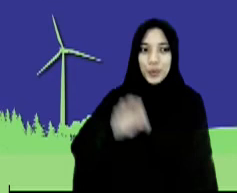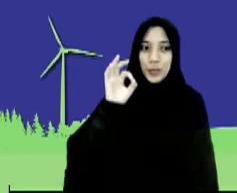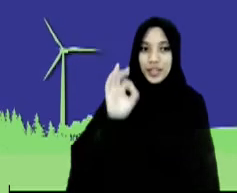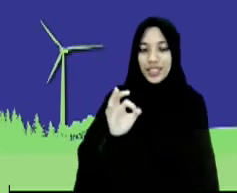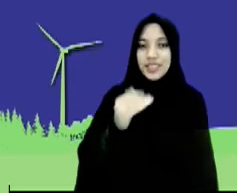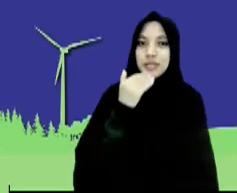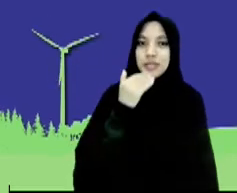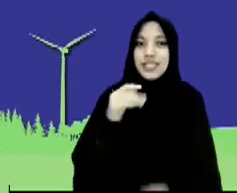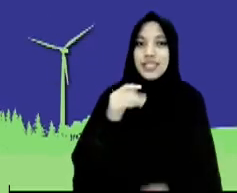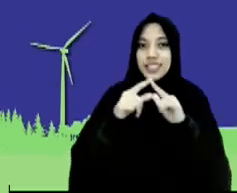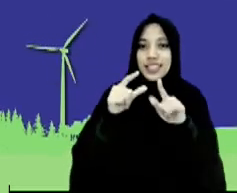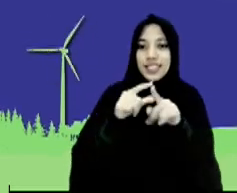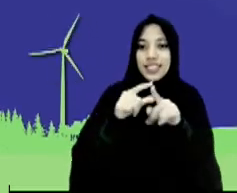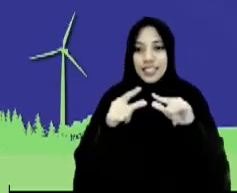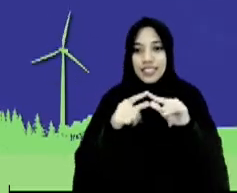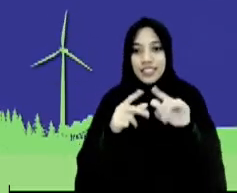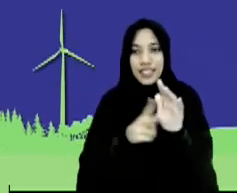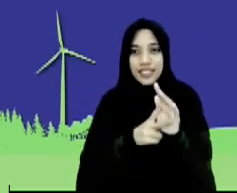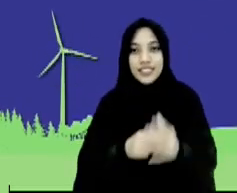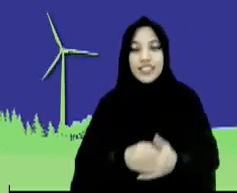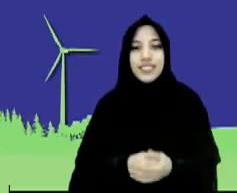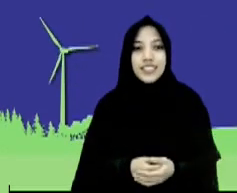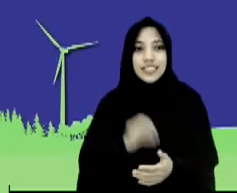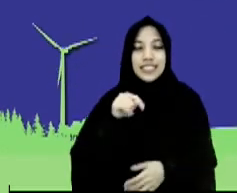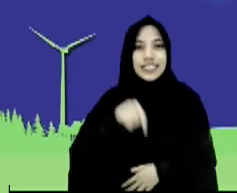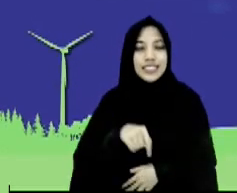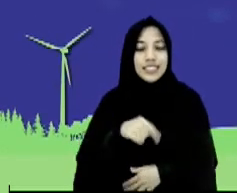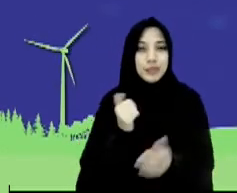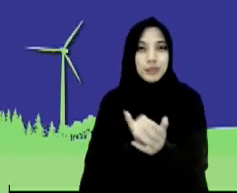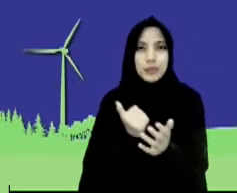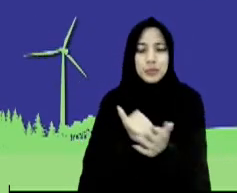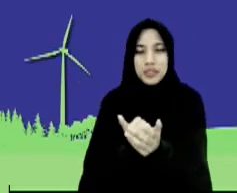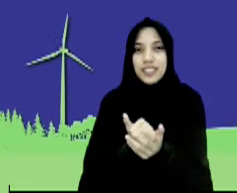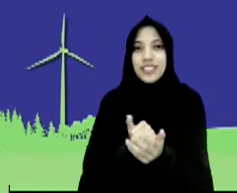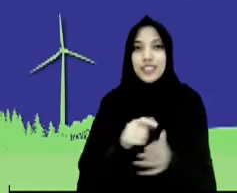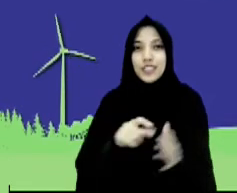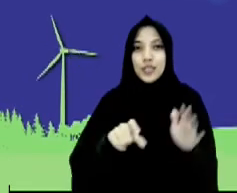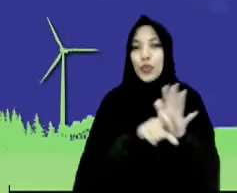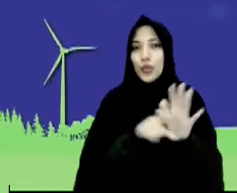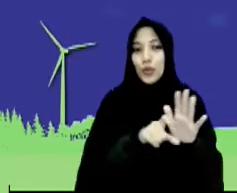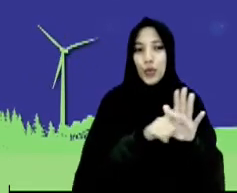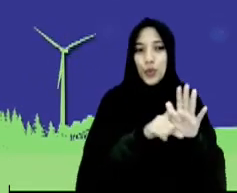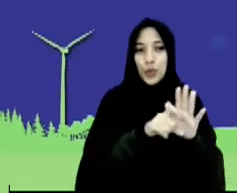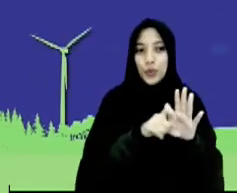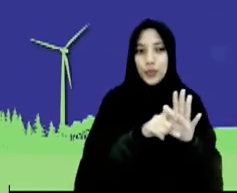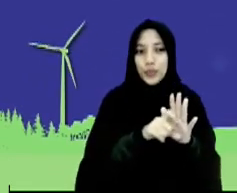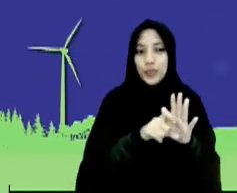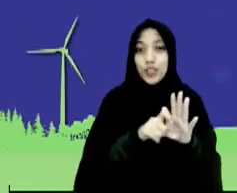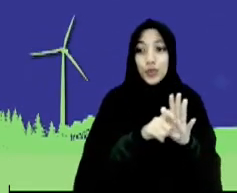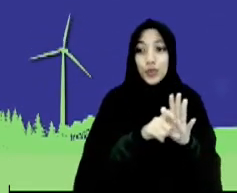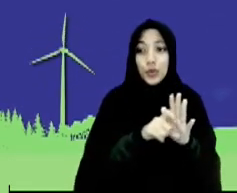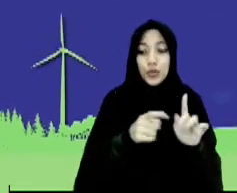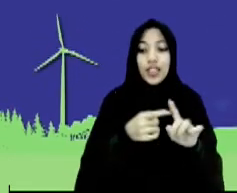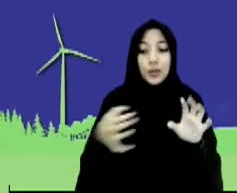Mas Adrian So this is the type inilah ya salah satu contoh eh the kind of collaboration